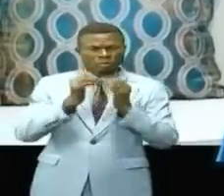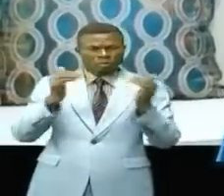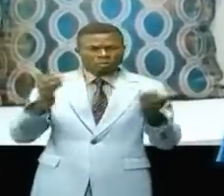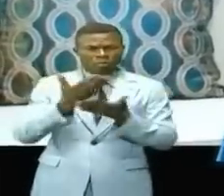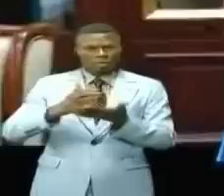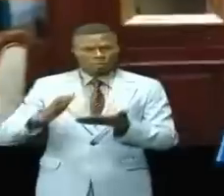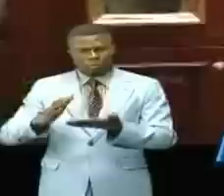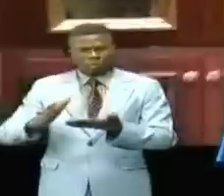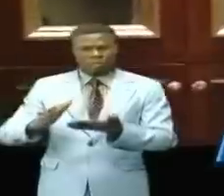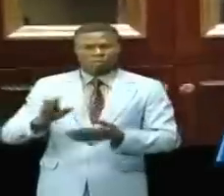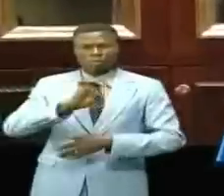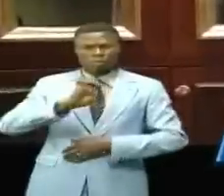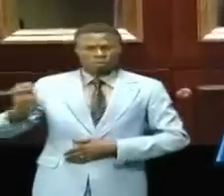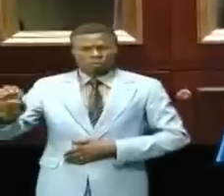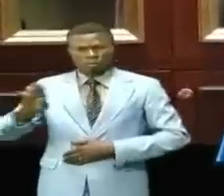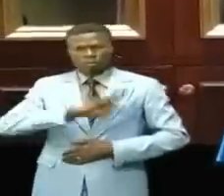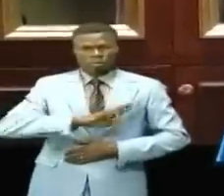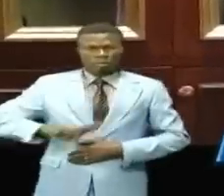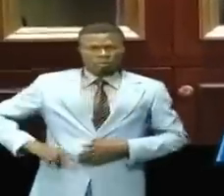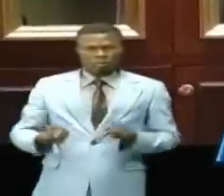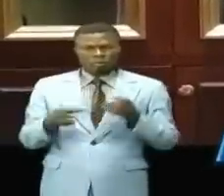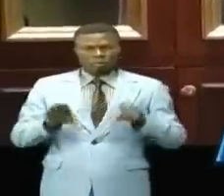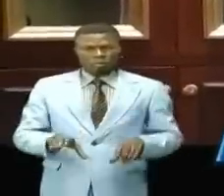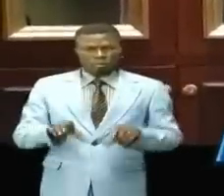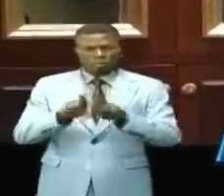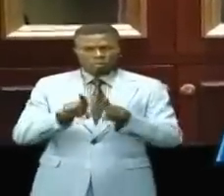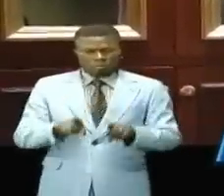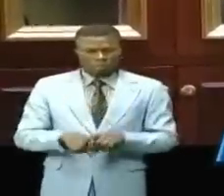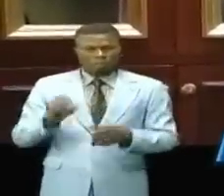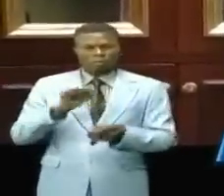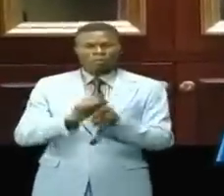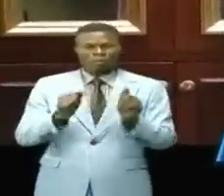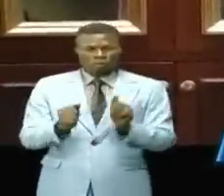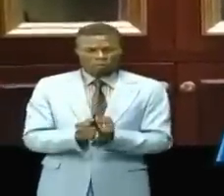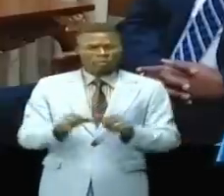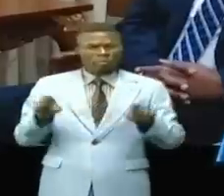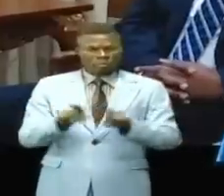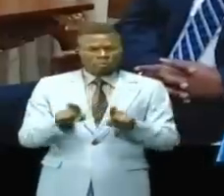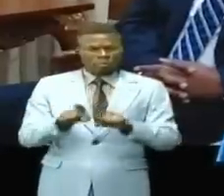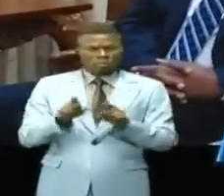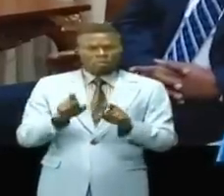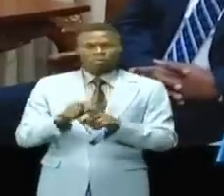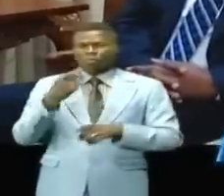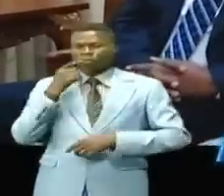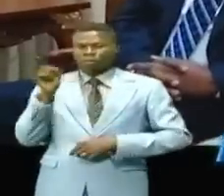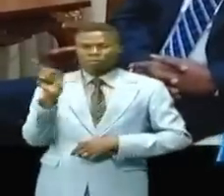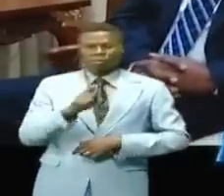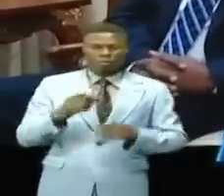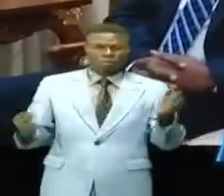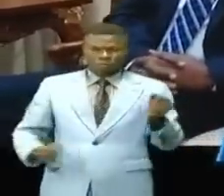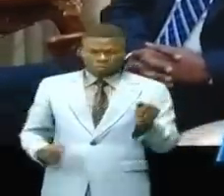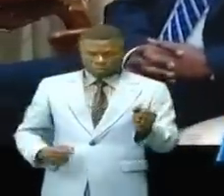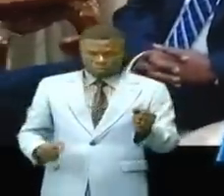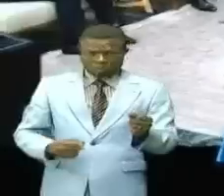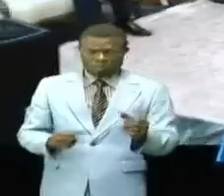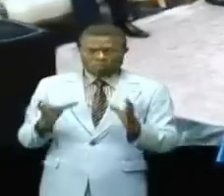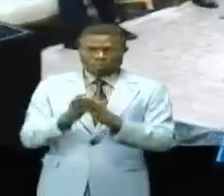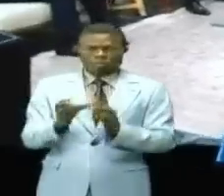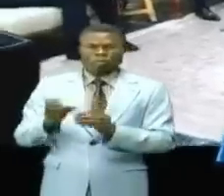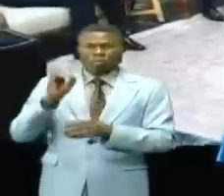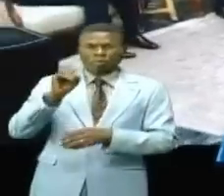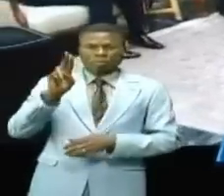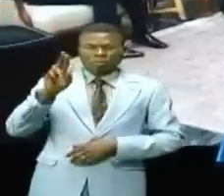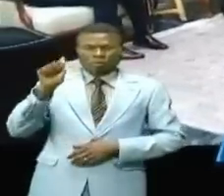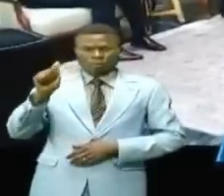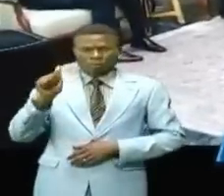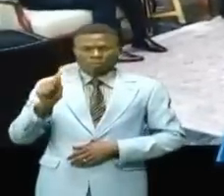et la sécurité dans l'est de la RDC, et ce, conformément au mandat que l'Angola a eu de l'Union africaine et